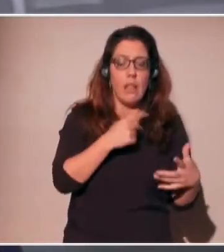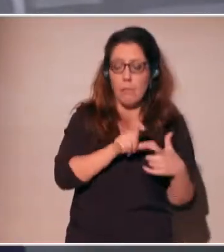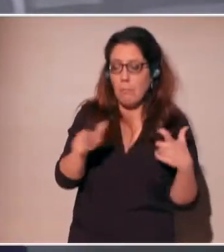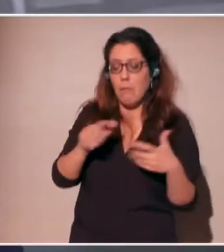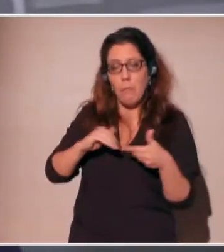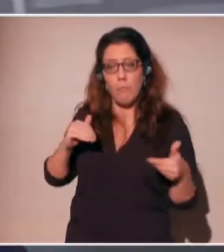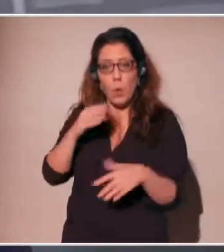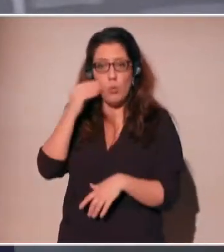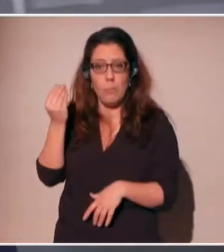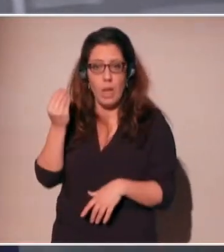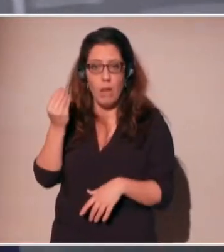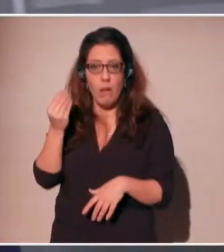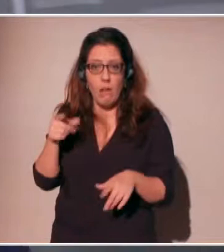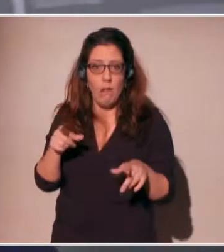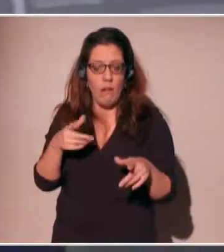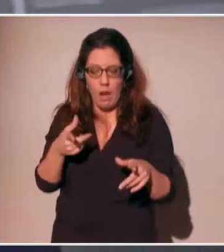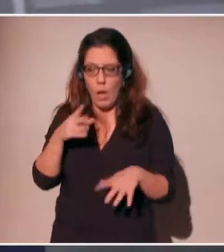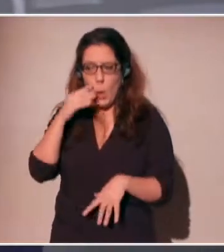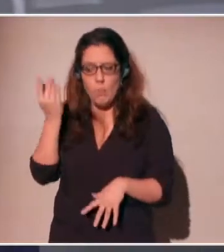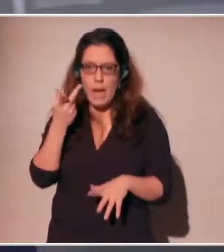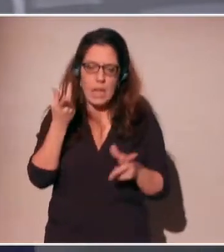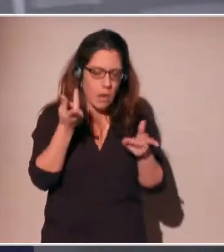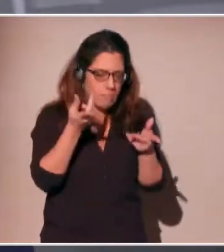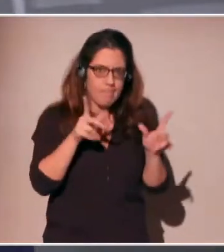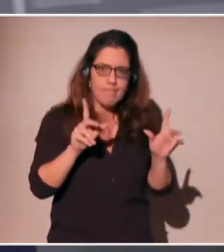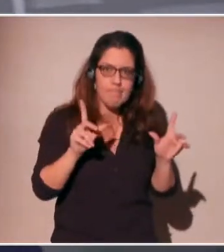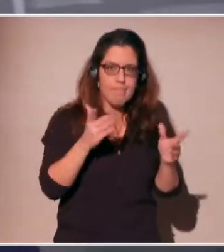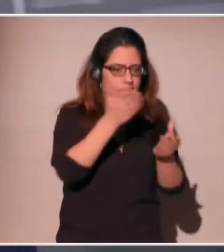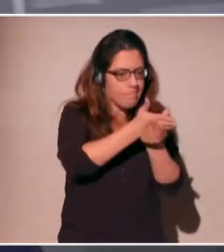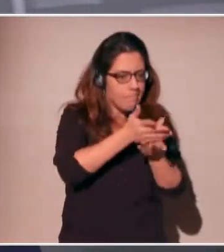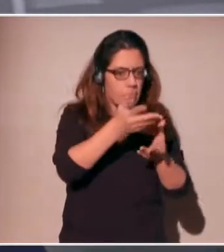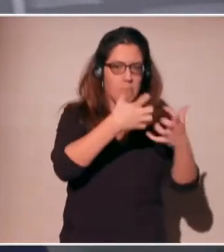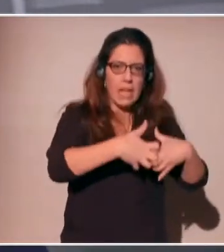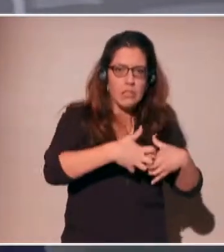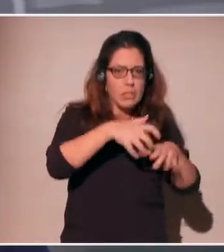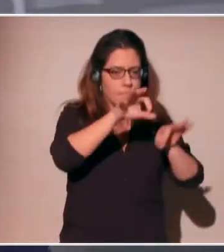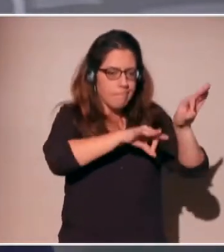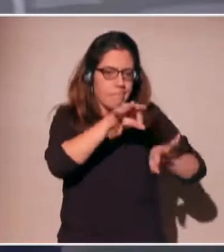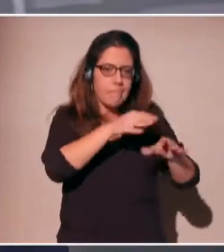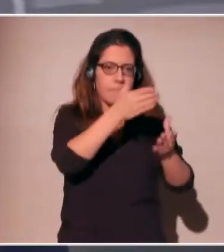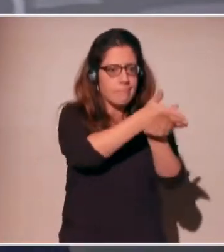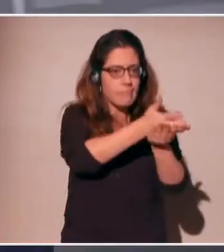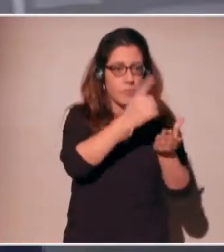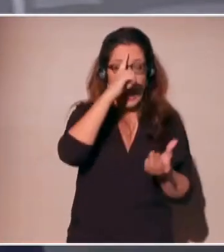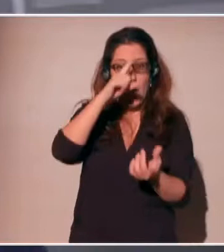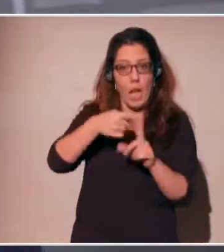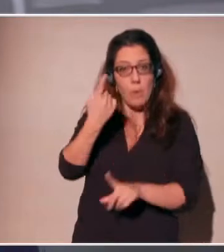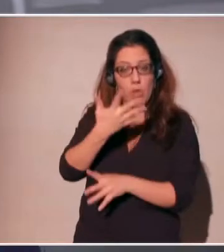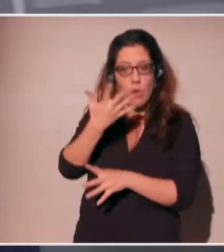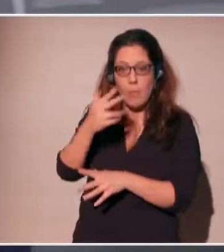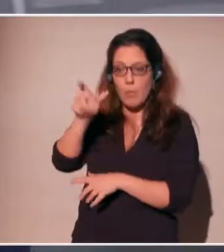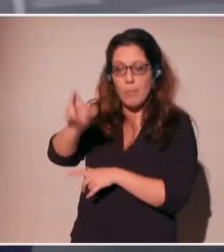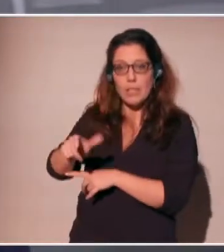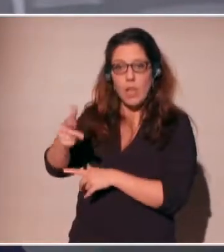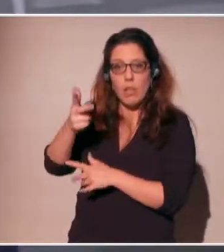l'humain. Et l'humain peut à ce moment-là prendre le contrôle de la machine à n'importe quel moment pour donner à l'utilisateur une expérience incroyable.